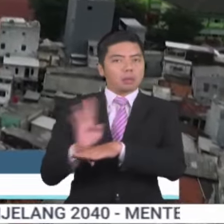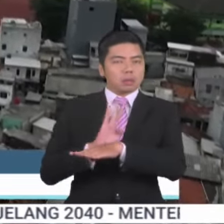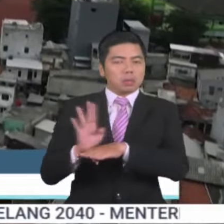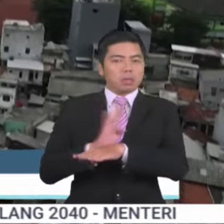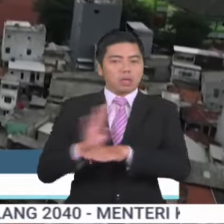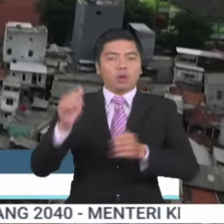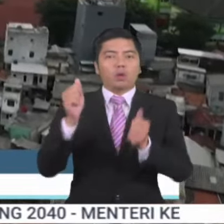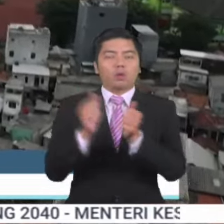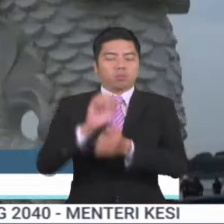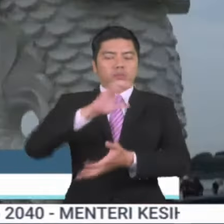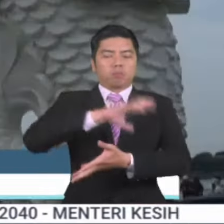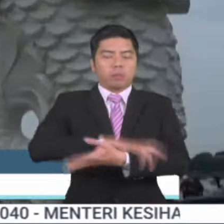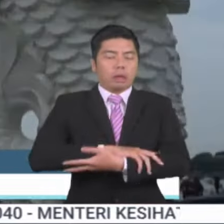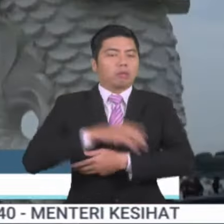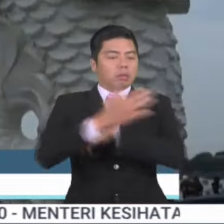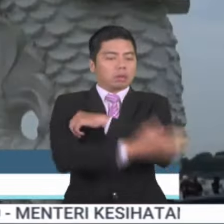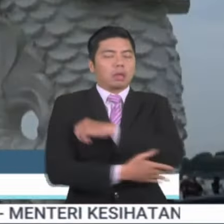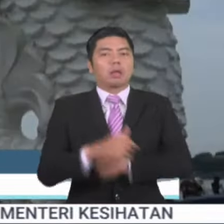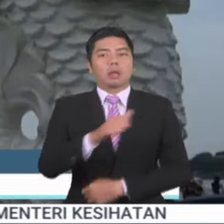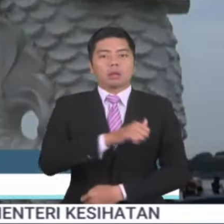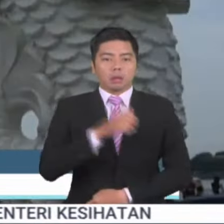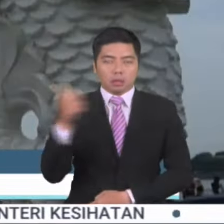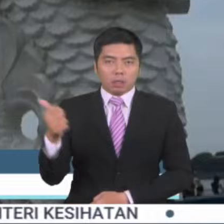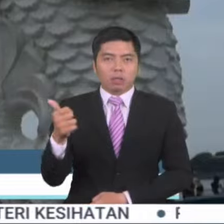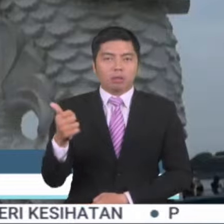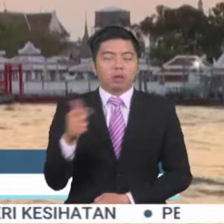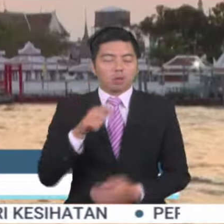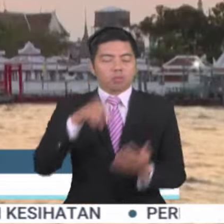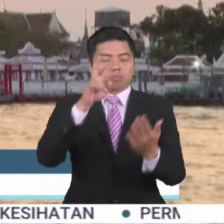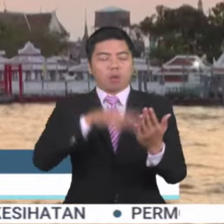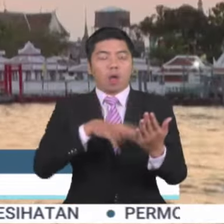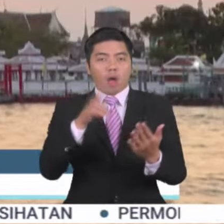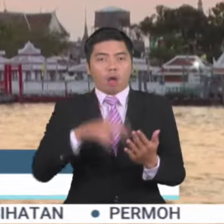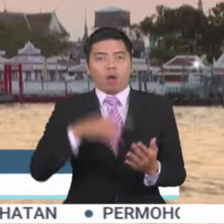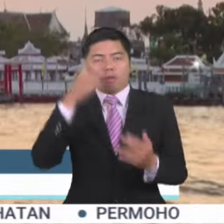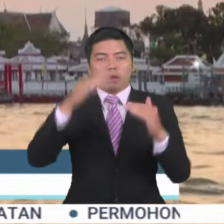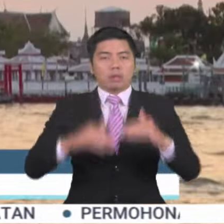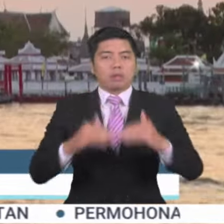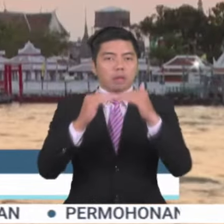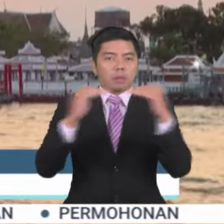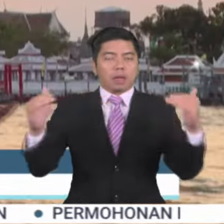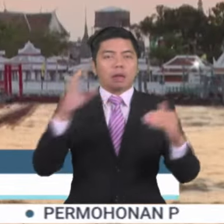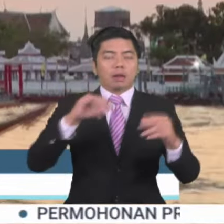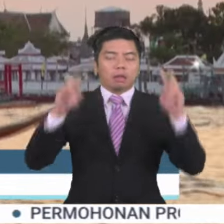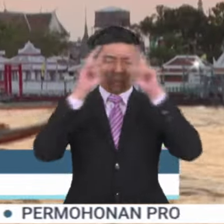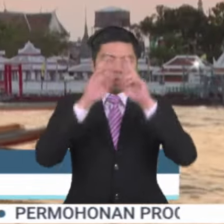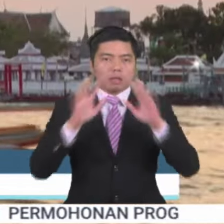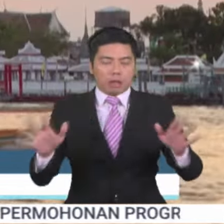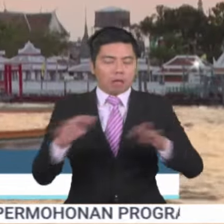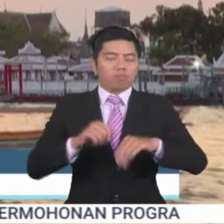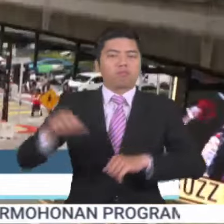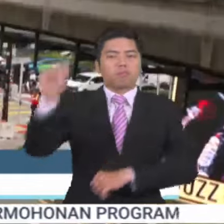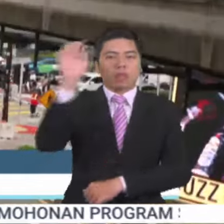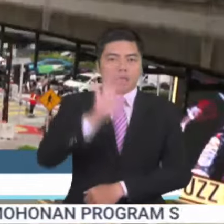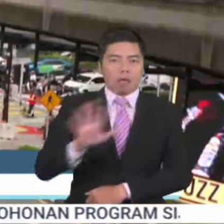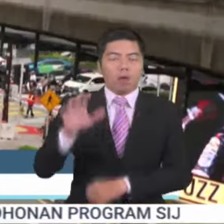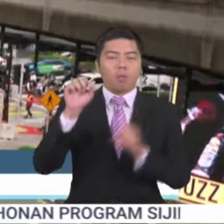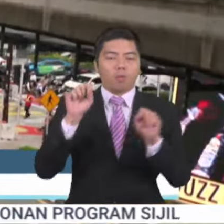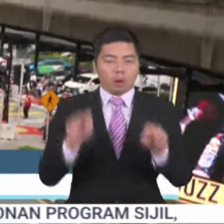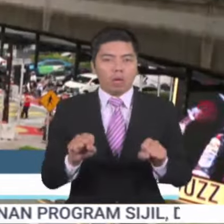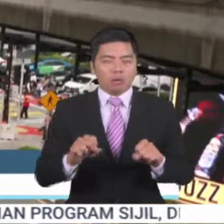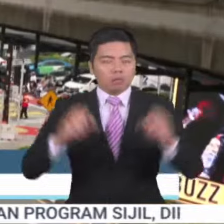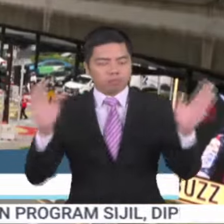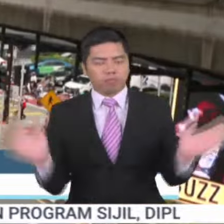antara rakan komponen dengan negara lain. Ia dipacu kestabilan dan keamanan negara serantau yang membantu